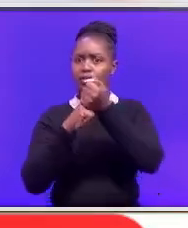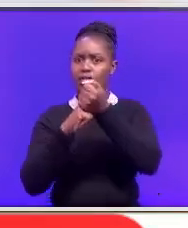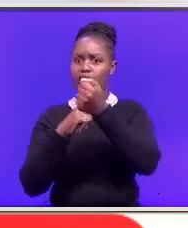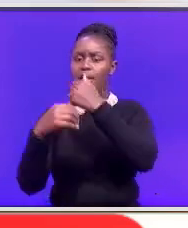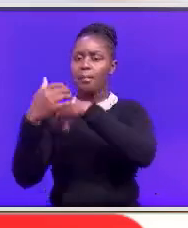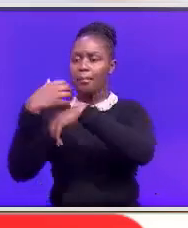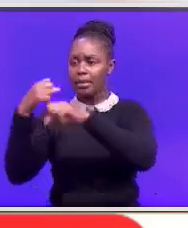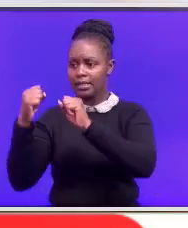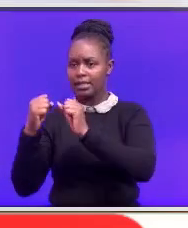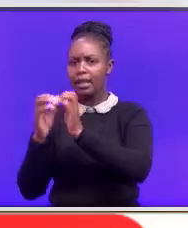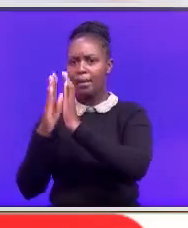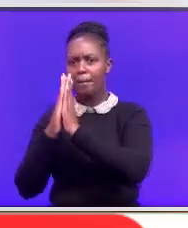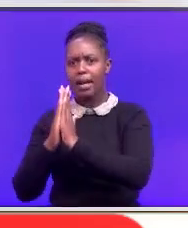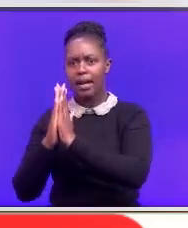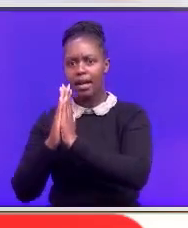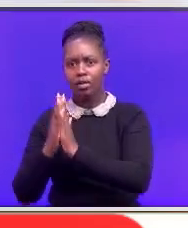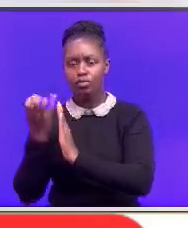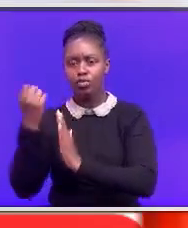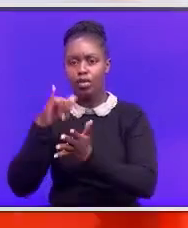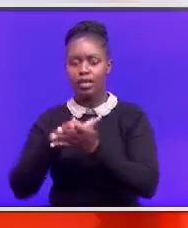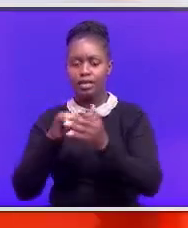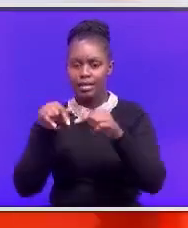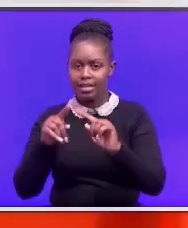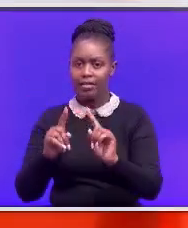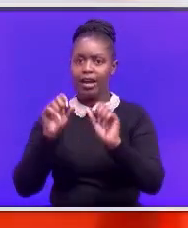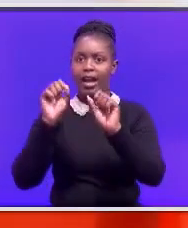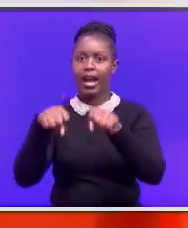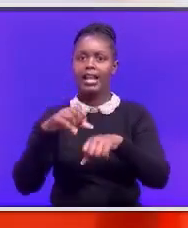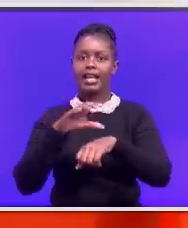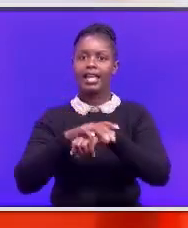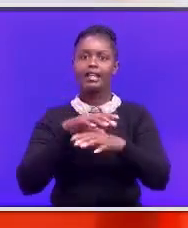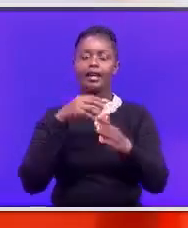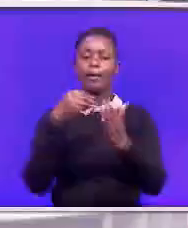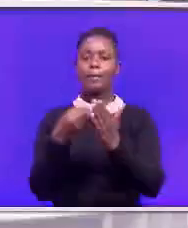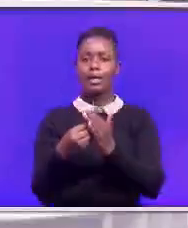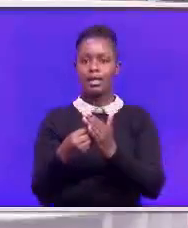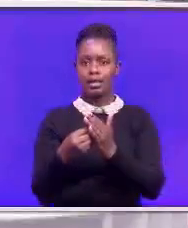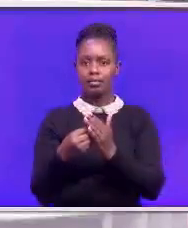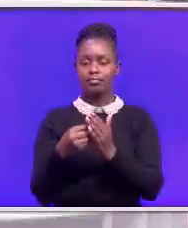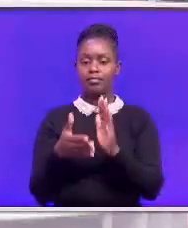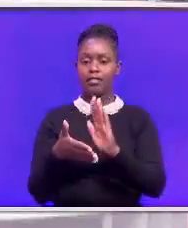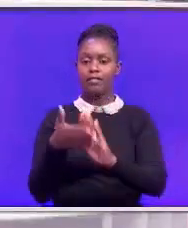maombi ili aweze kutafuta hizi pesa kwa njia ya haraka.